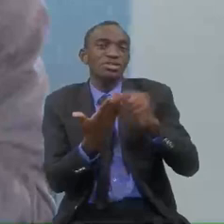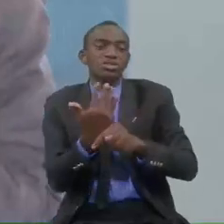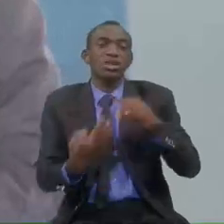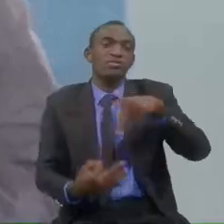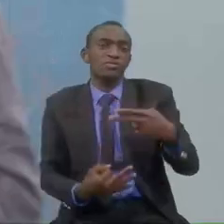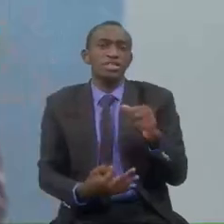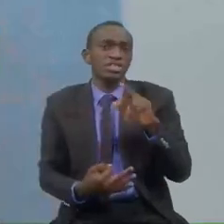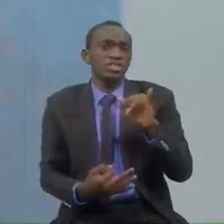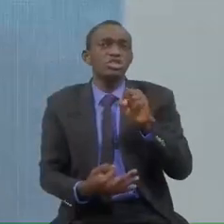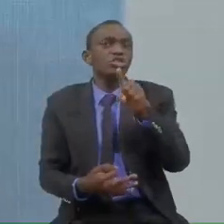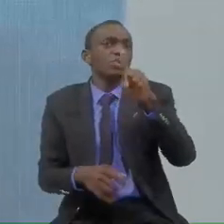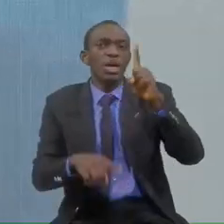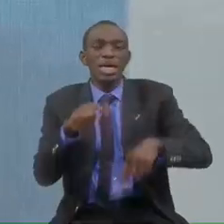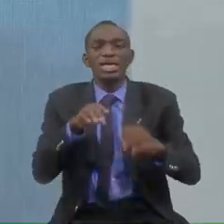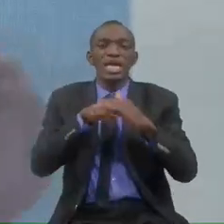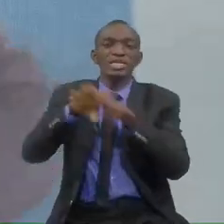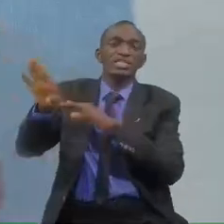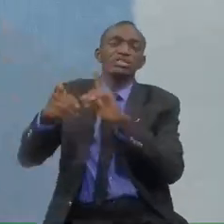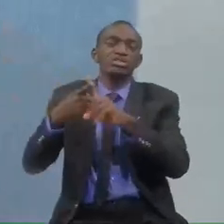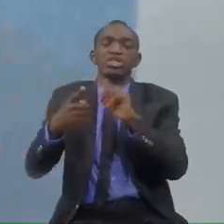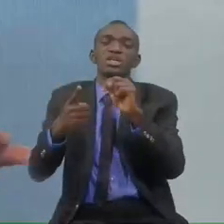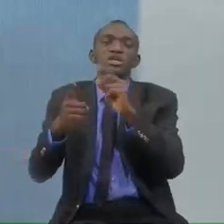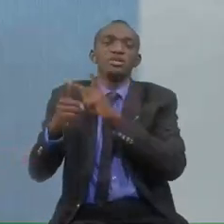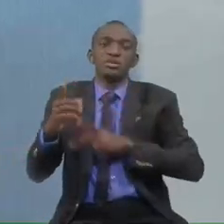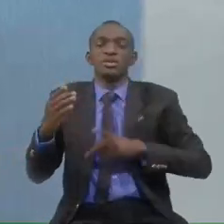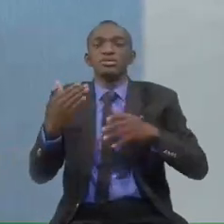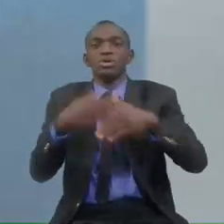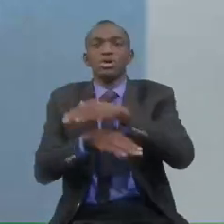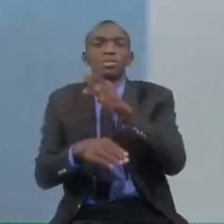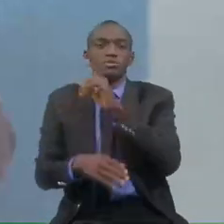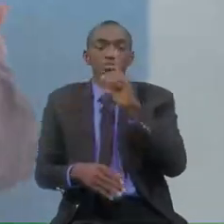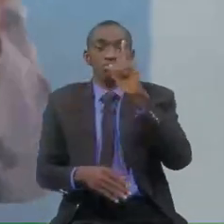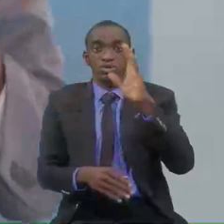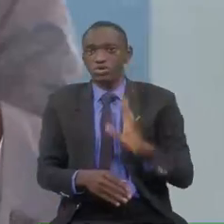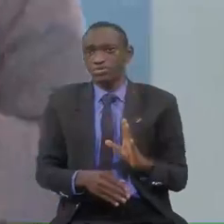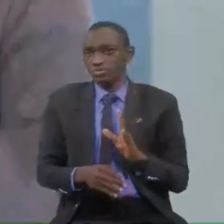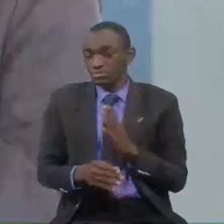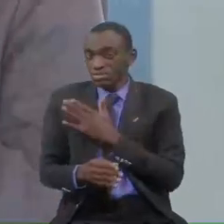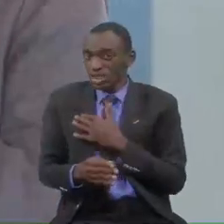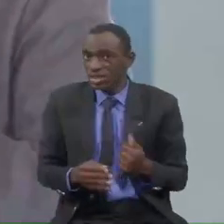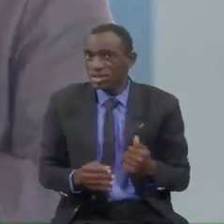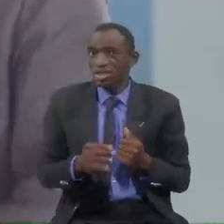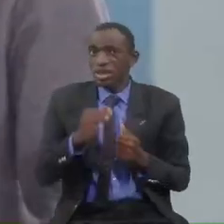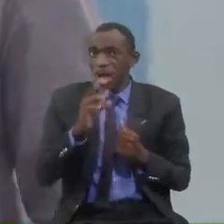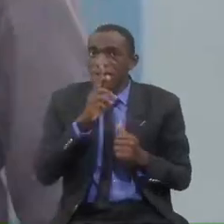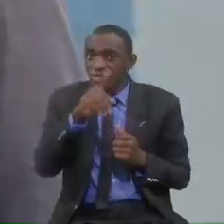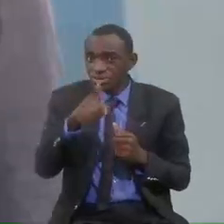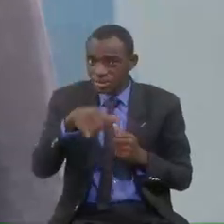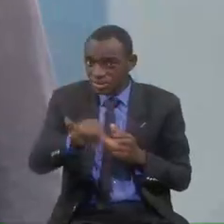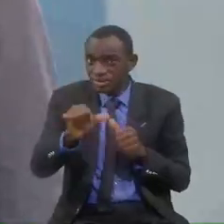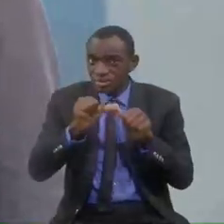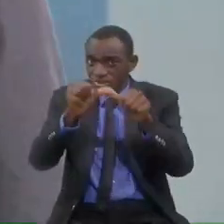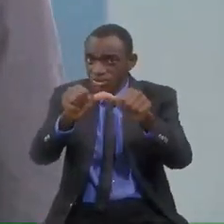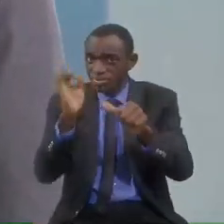Est-ce que la parole de la restitution sort encore de votre bouche? Oui, parce que vous voulez que les